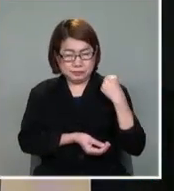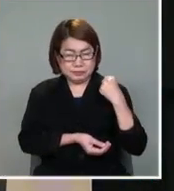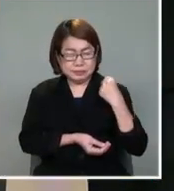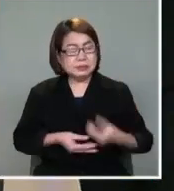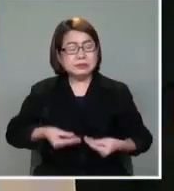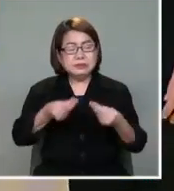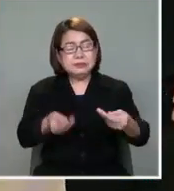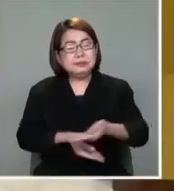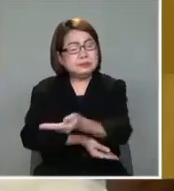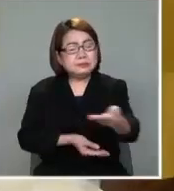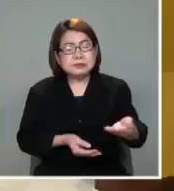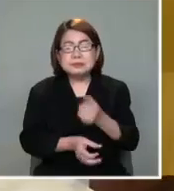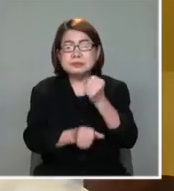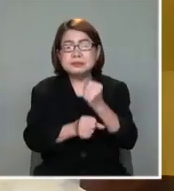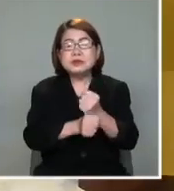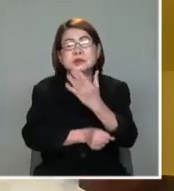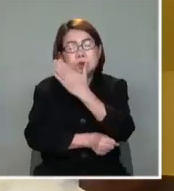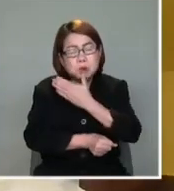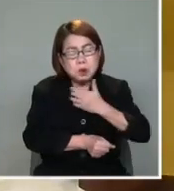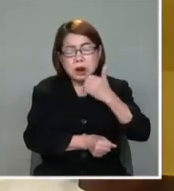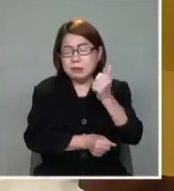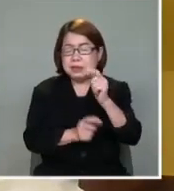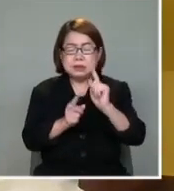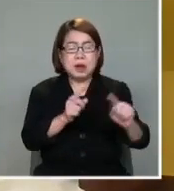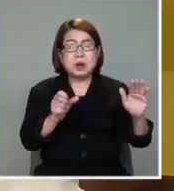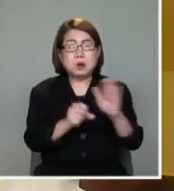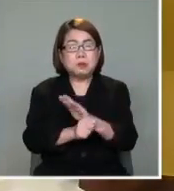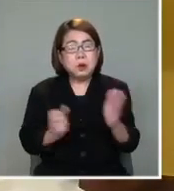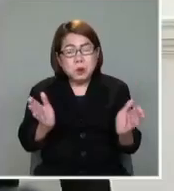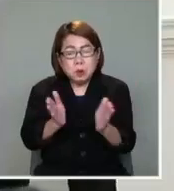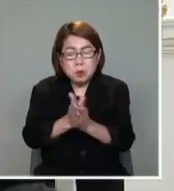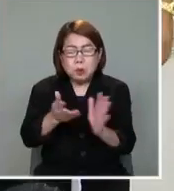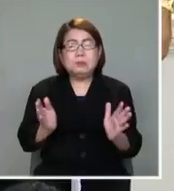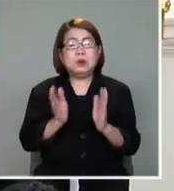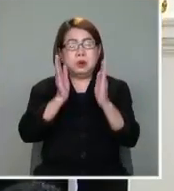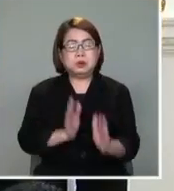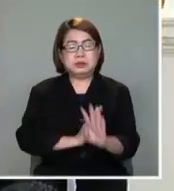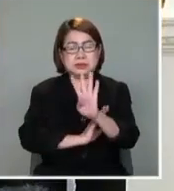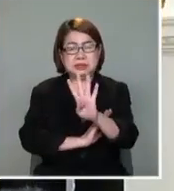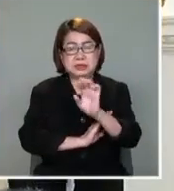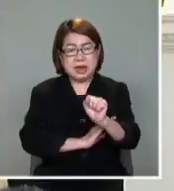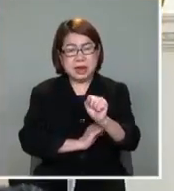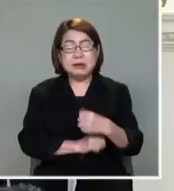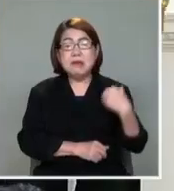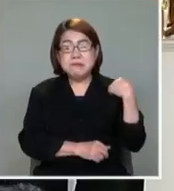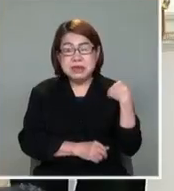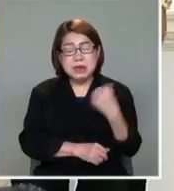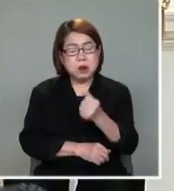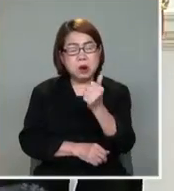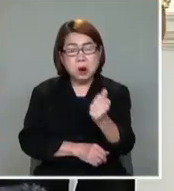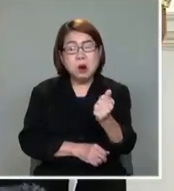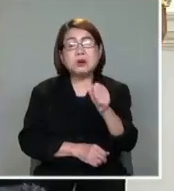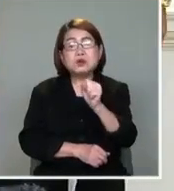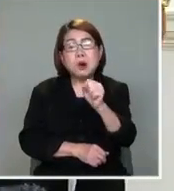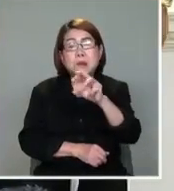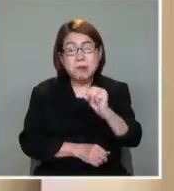ความดีของบุคลากรสาธารณสุขทั้งระบบค่ะรวมแล้วจำนวน 400,000 คนและอสม.จำนวน1ล้าน 40,000 ค